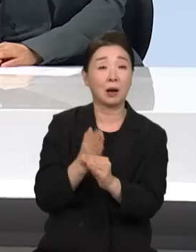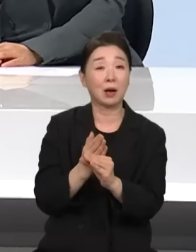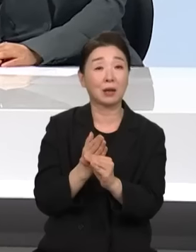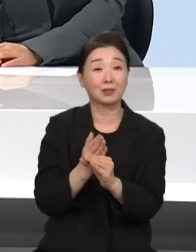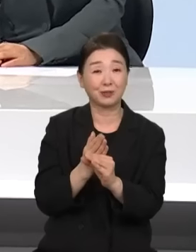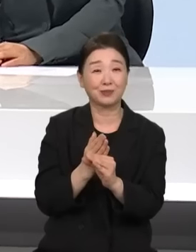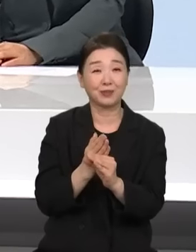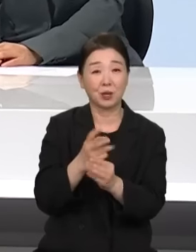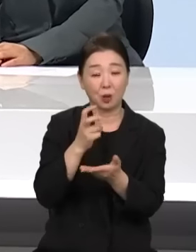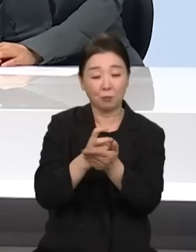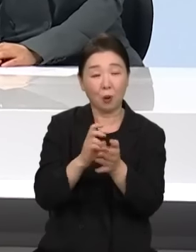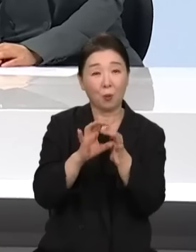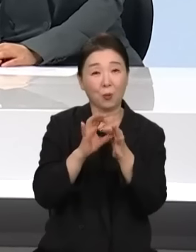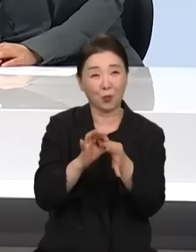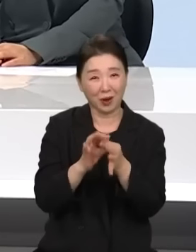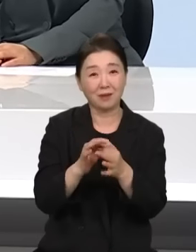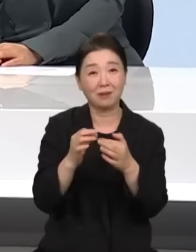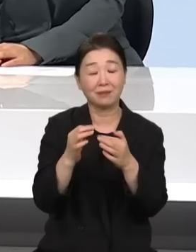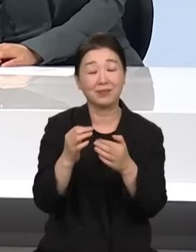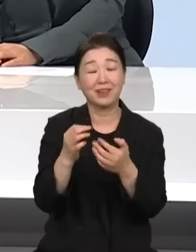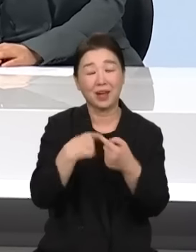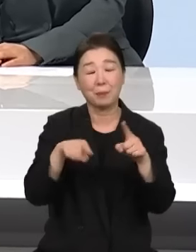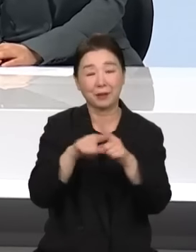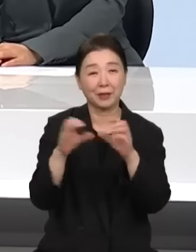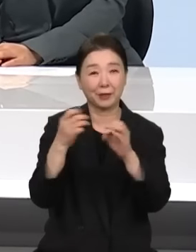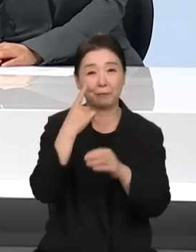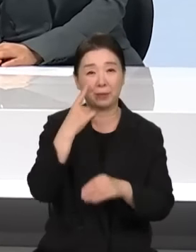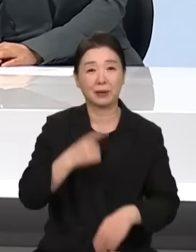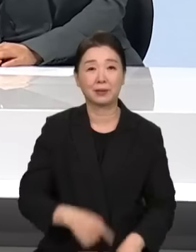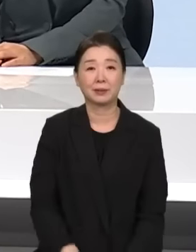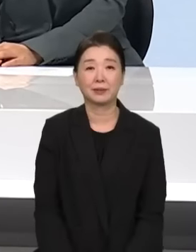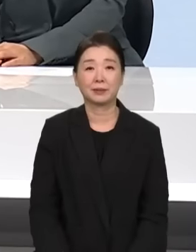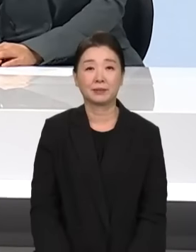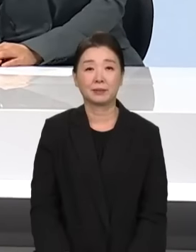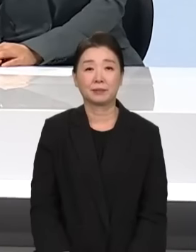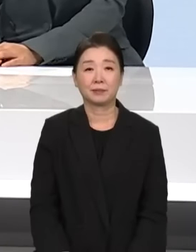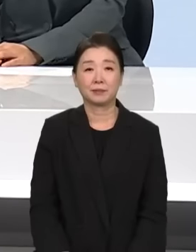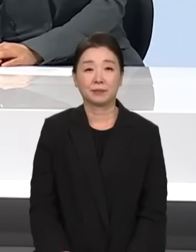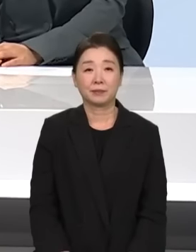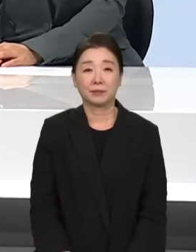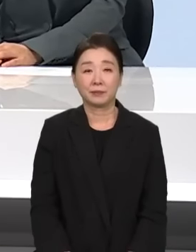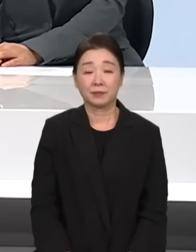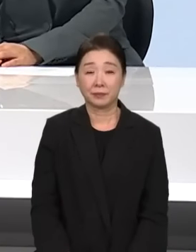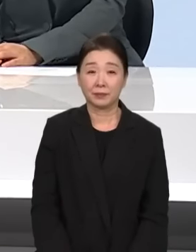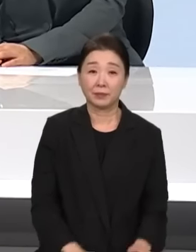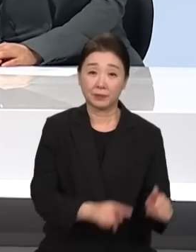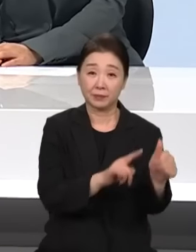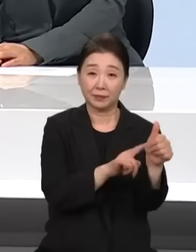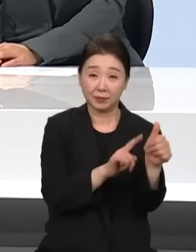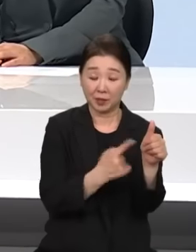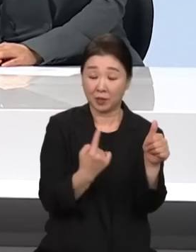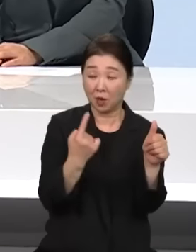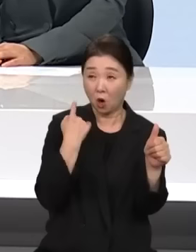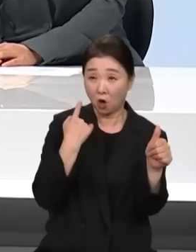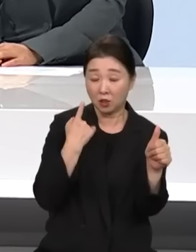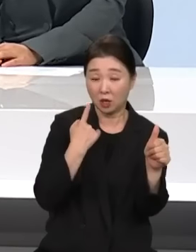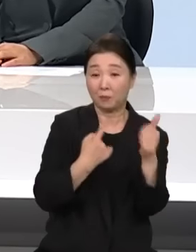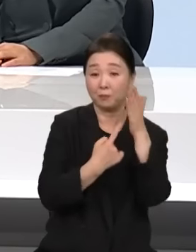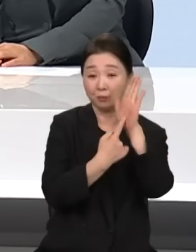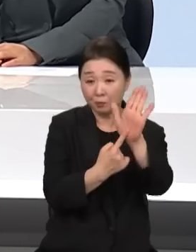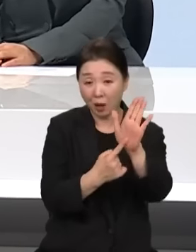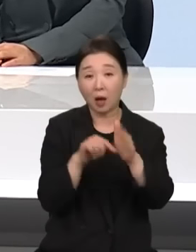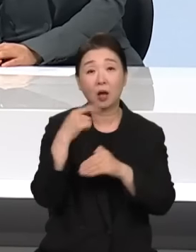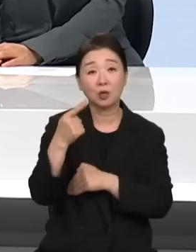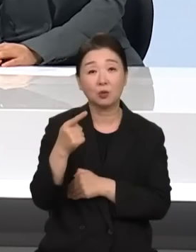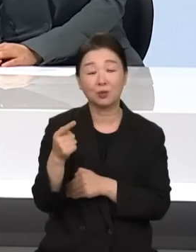법조팀 조혜원 기자와 자세한 내용 스튜디오에서 좀 더 짚어보겠습니다 자 조기자 이종호 씨가 어제 저희 보도 이후 김여사가